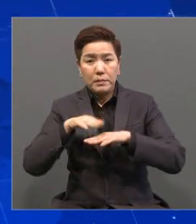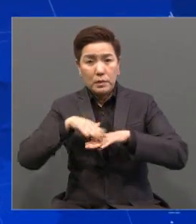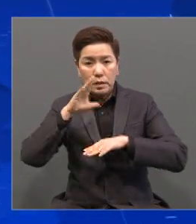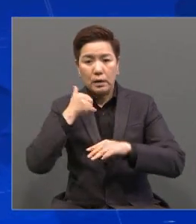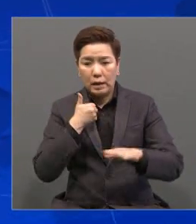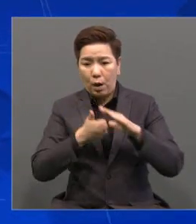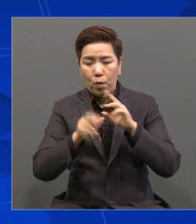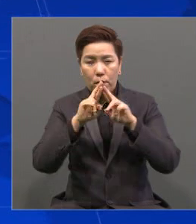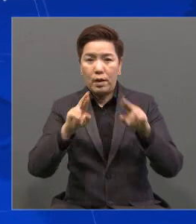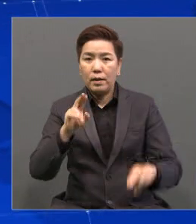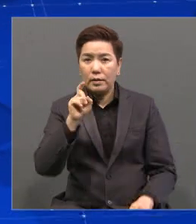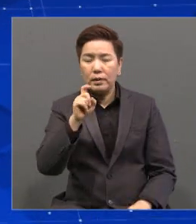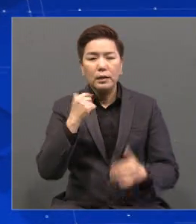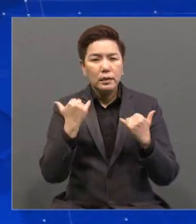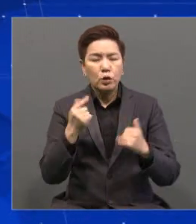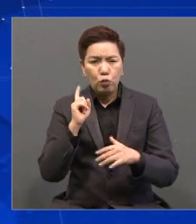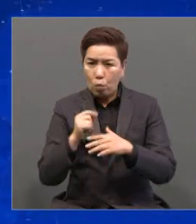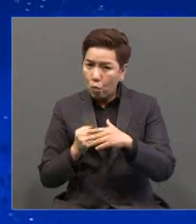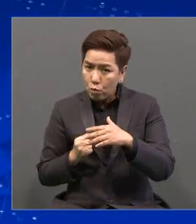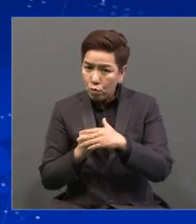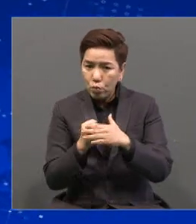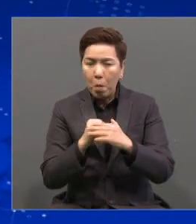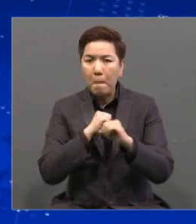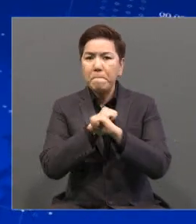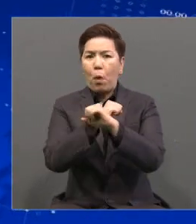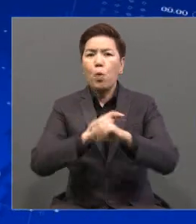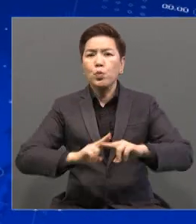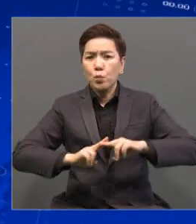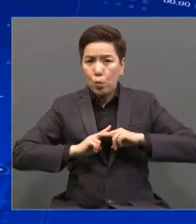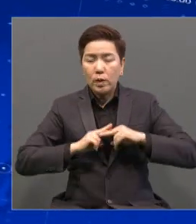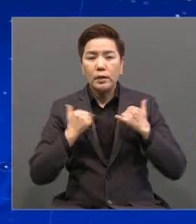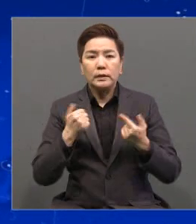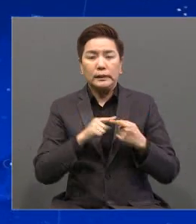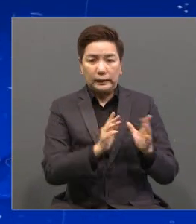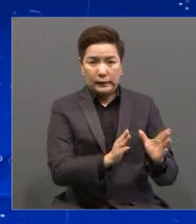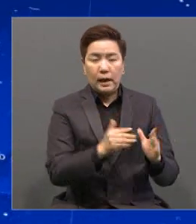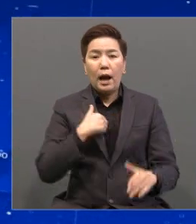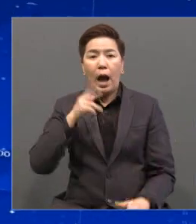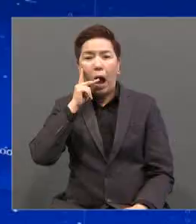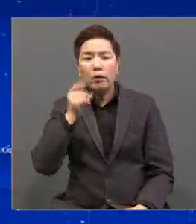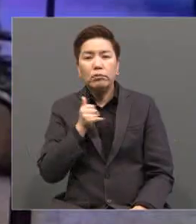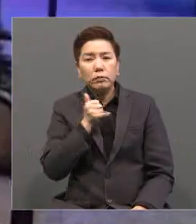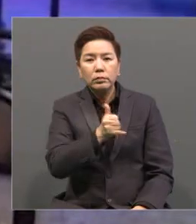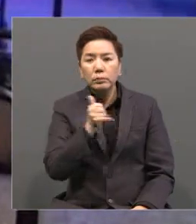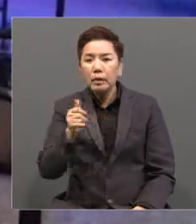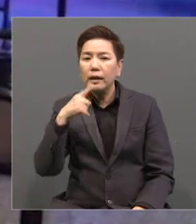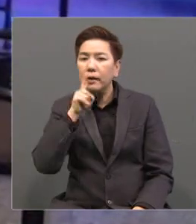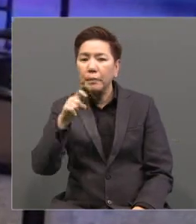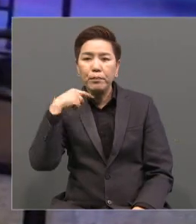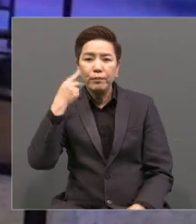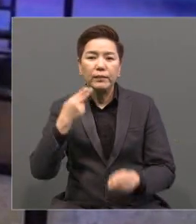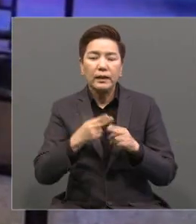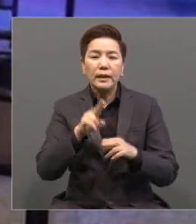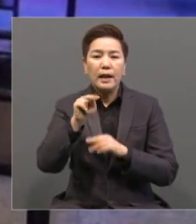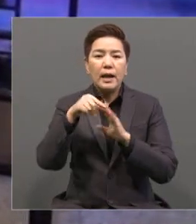ณ์ก็เข้าร้านไม่ได้เธอบอกว่าตอนนี้ต้องสู้เพื่อป้องกันตัวเองแล้ว ขณะที่ทีมข่าวครับไปถามนางสาวนฤมลราชวิ